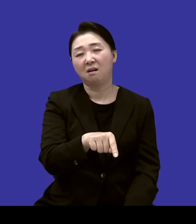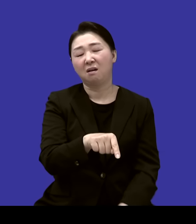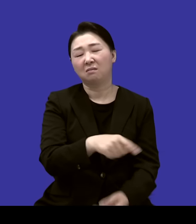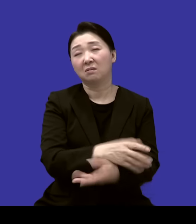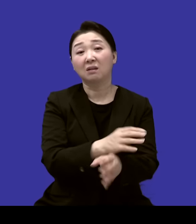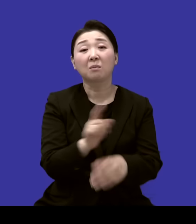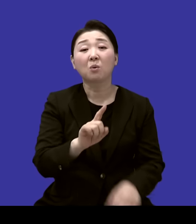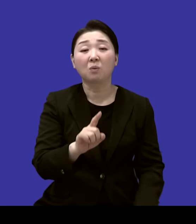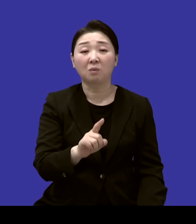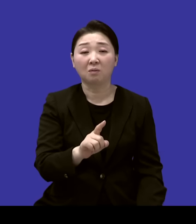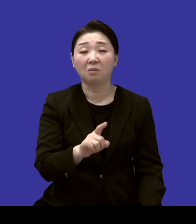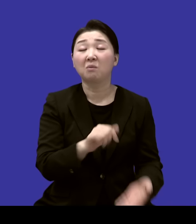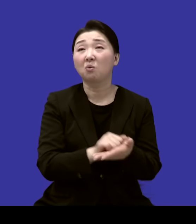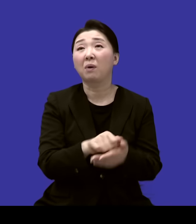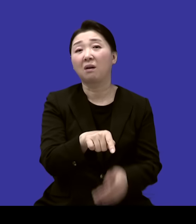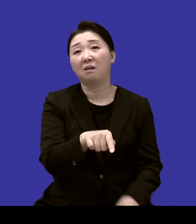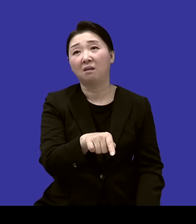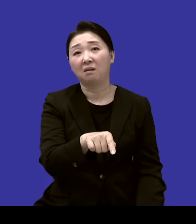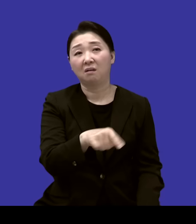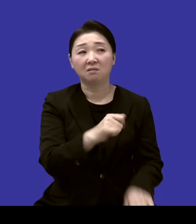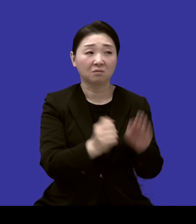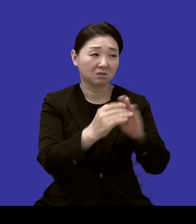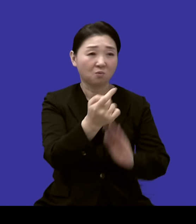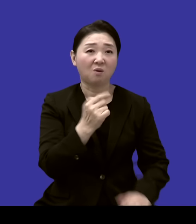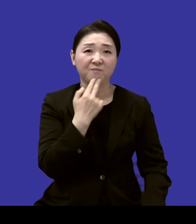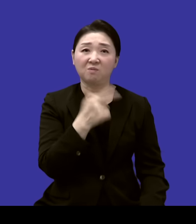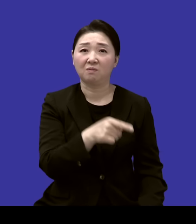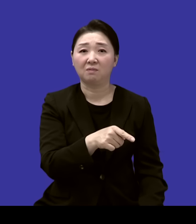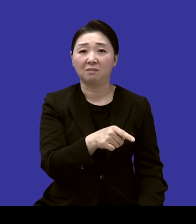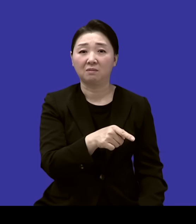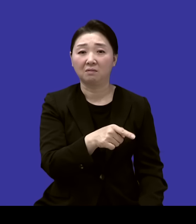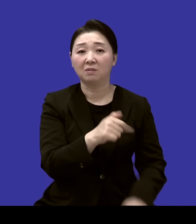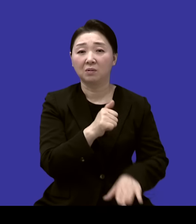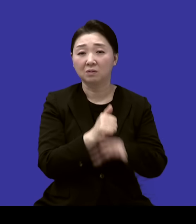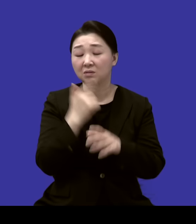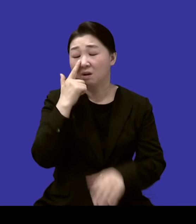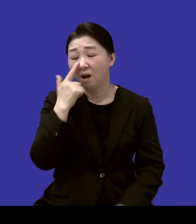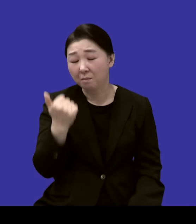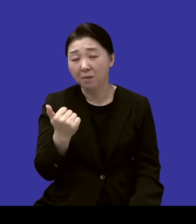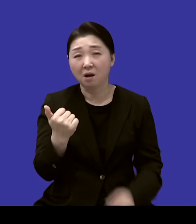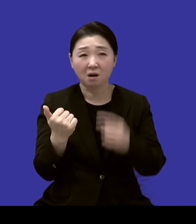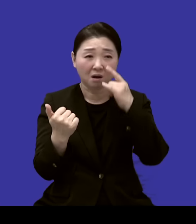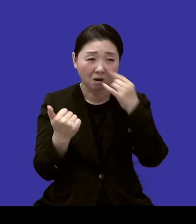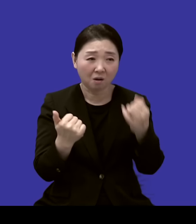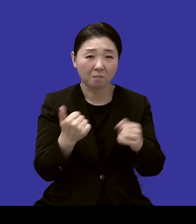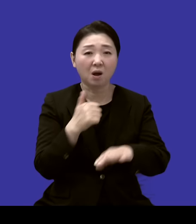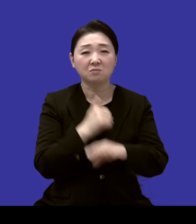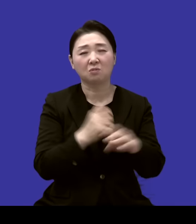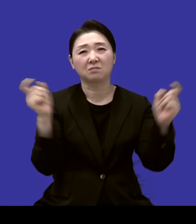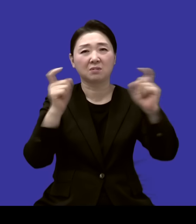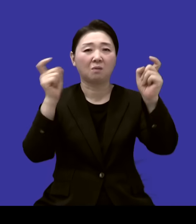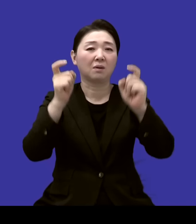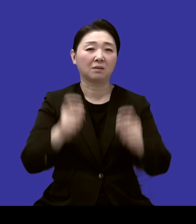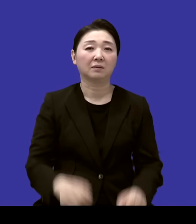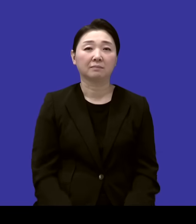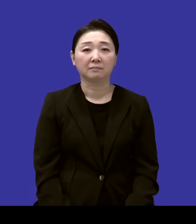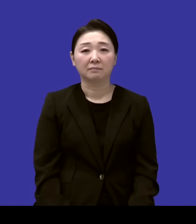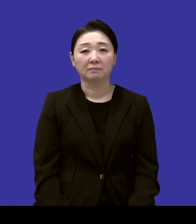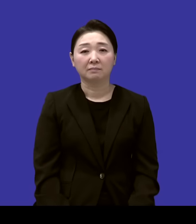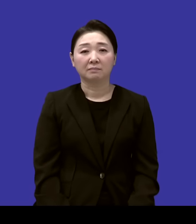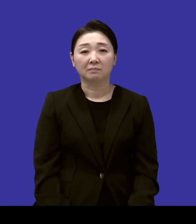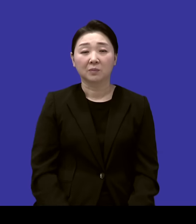장난으로? 네, 장난으로 하셨는데 그것 때문에 집에 안 들어오셨어요. 어. 그래서 나중에는 아버님이랑 어머님이랑 크게 싸우는 계기가 예. 되었고 그래서 저는